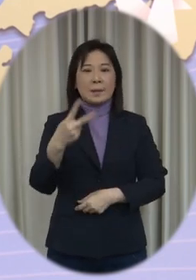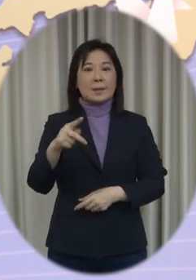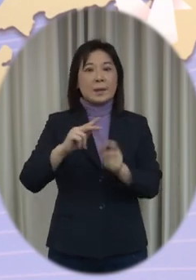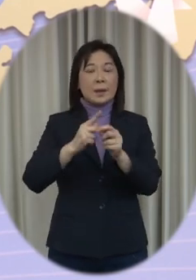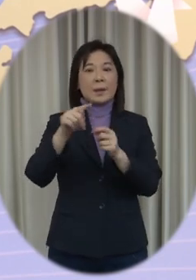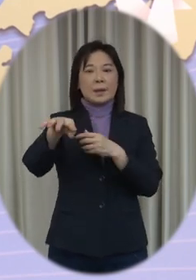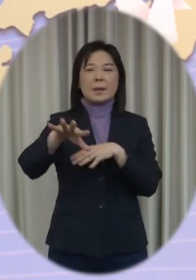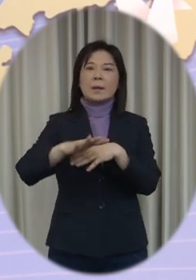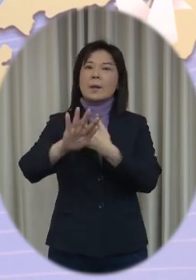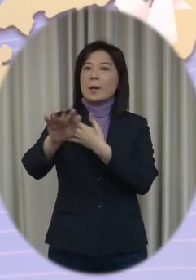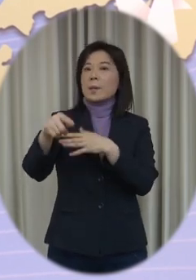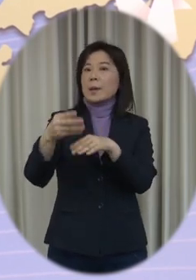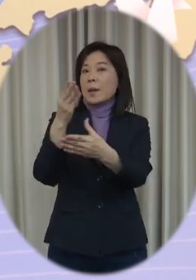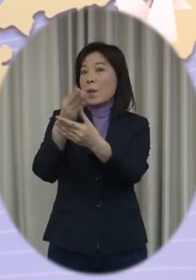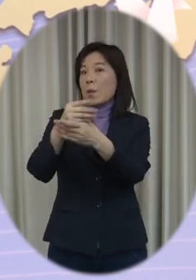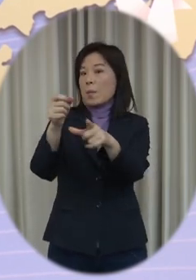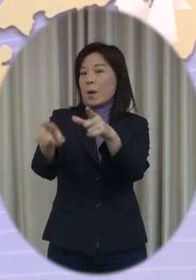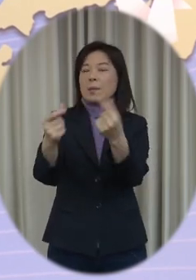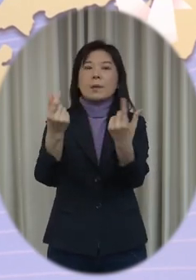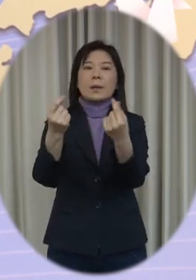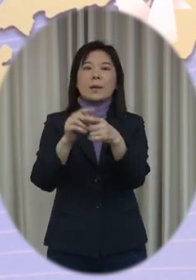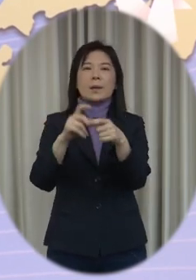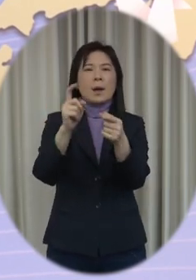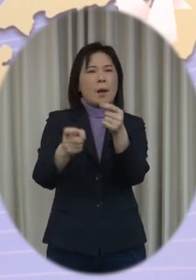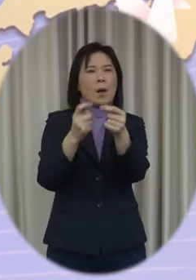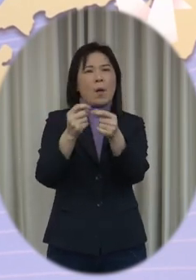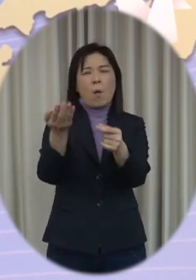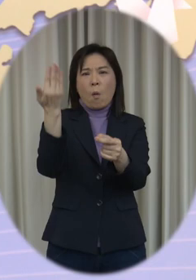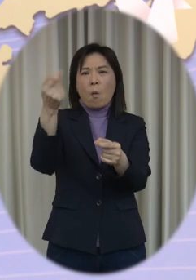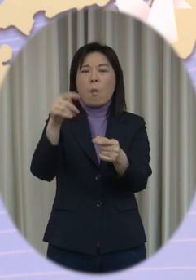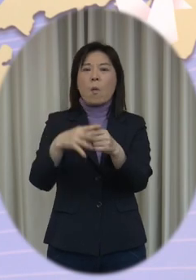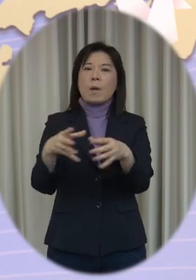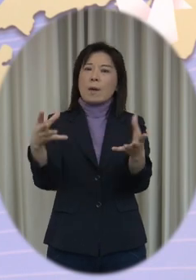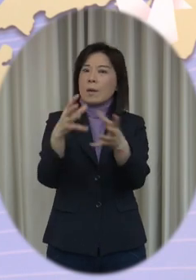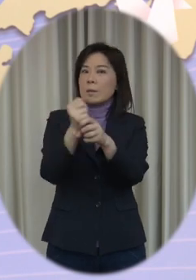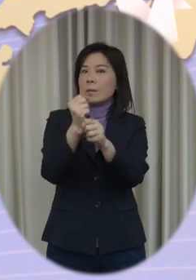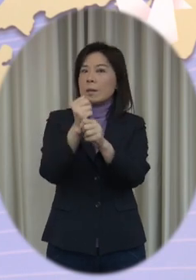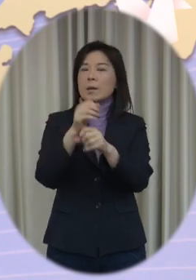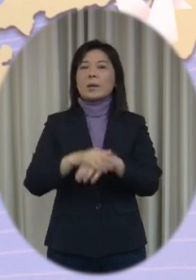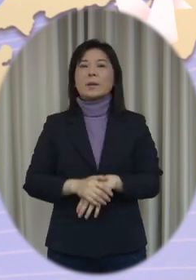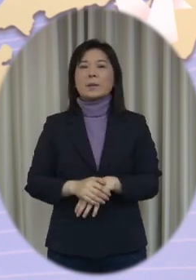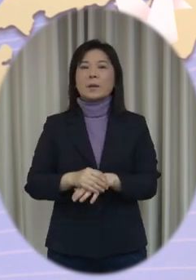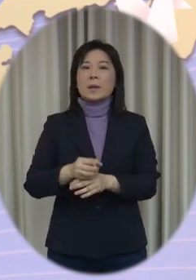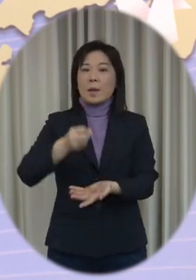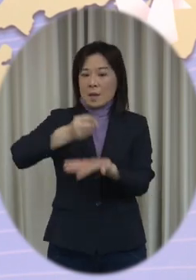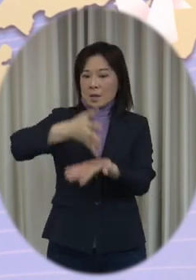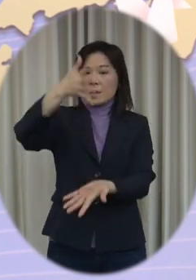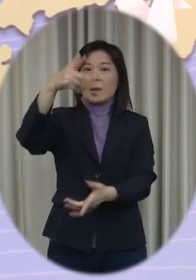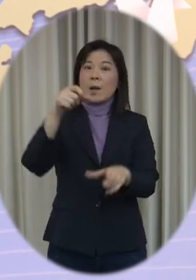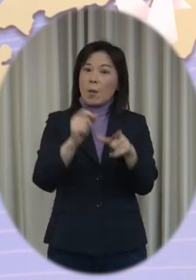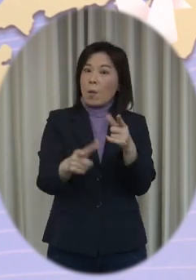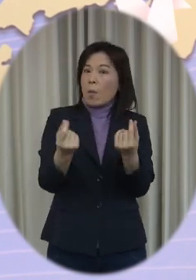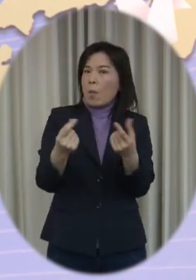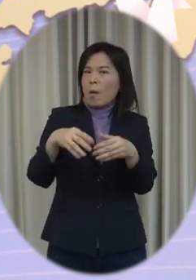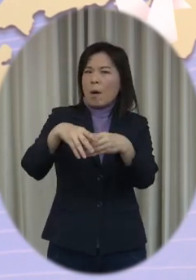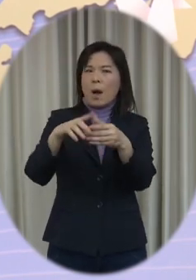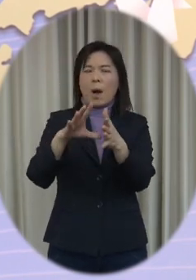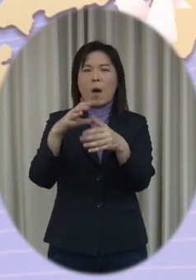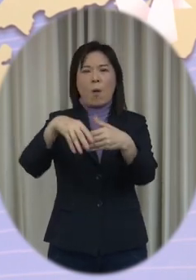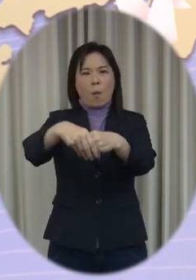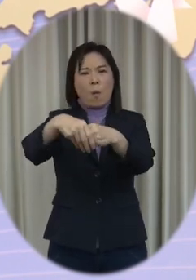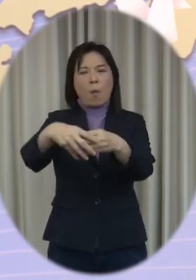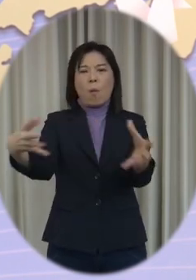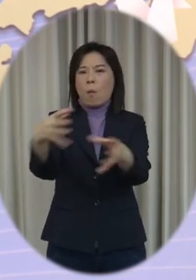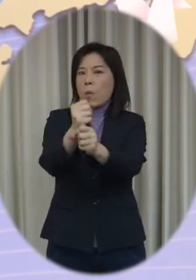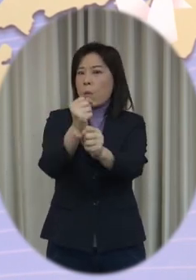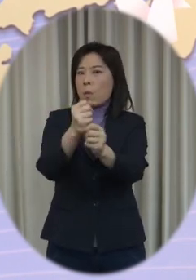合作，我们的集团国泰建设跟三井集团也是多方的业务合作多年的情谊。我相信这样的